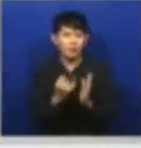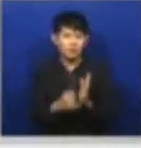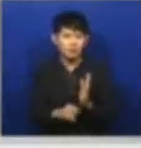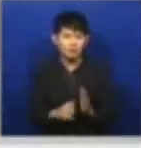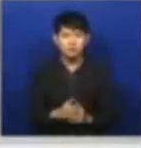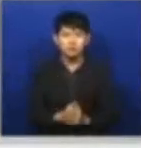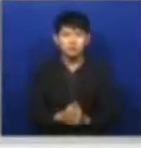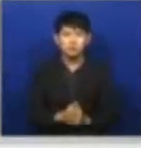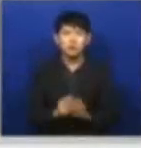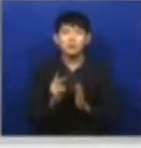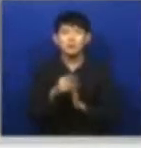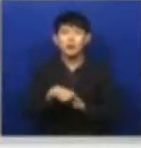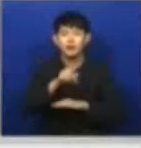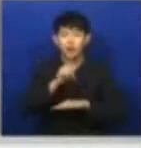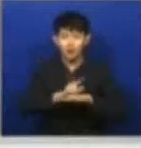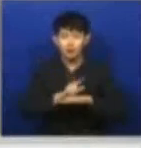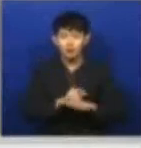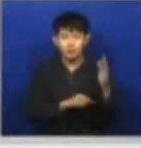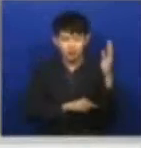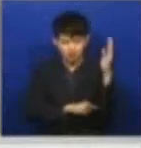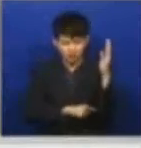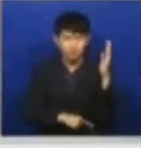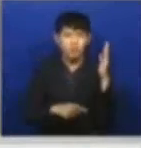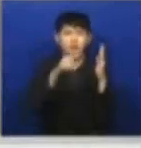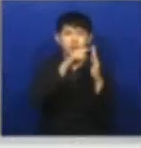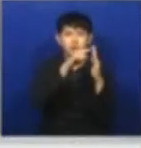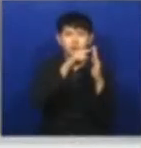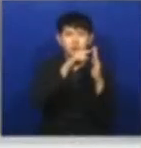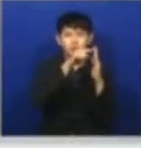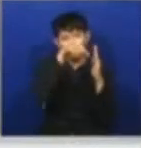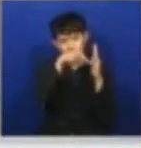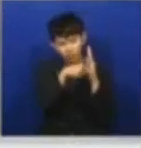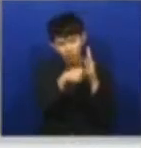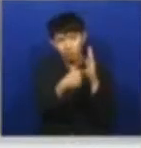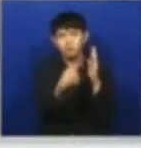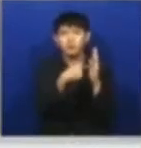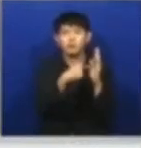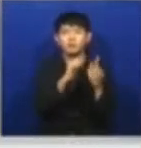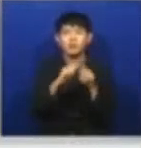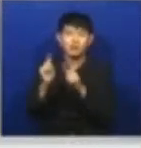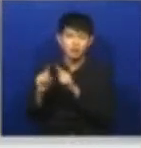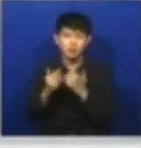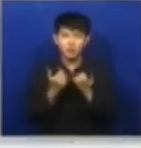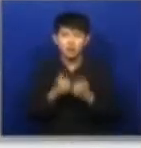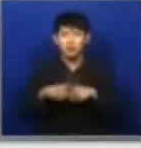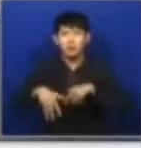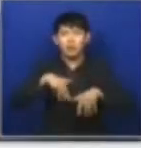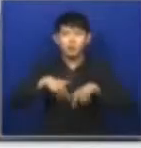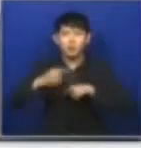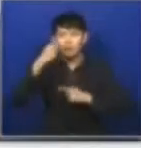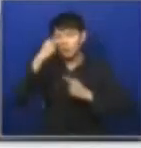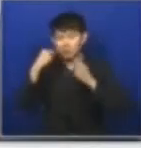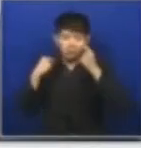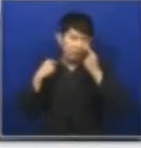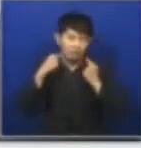จากใต้ขึ้นเหนือจากเหนือตะวันออกกับตะวันตกขณะนี้ประชาชนร้องห่มร้องไห้น้ำตาท่ว